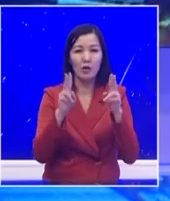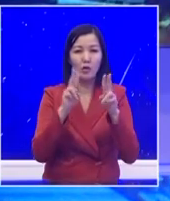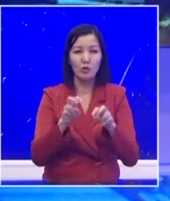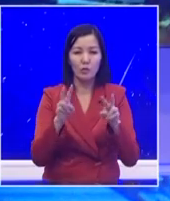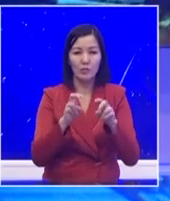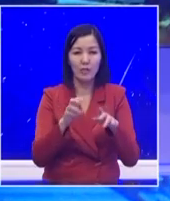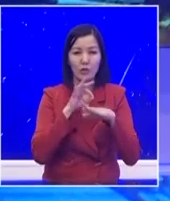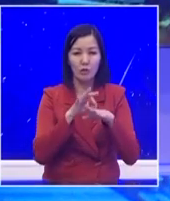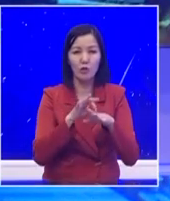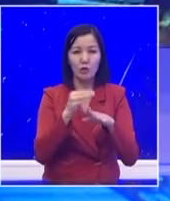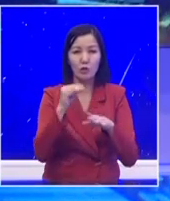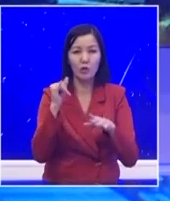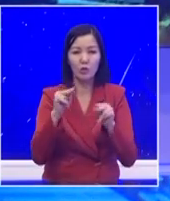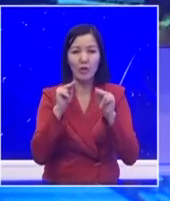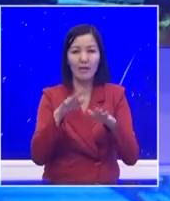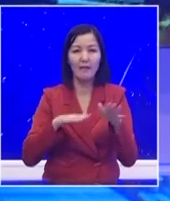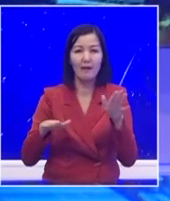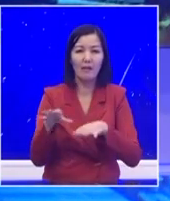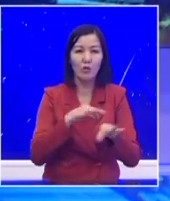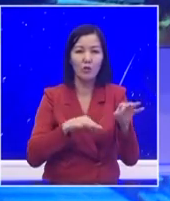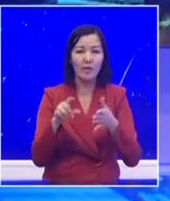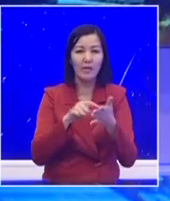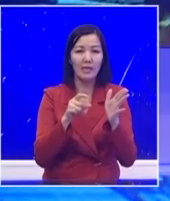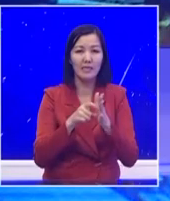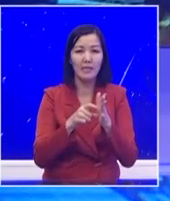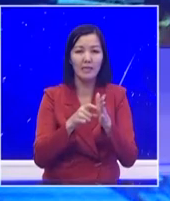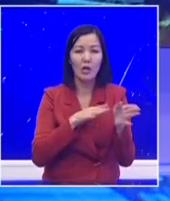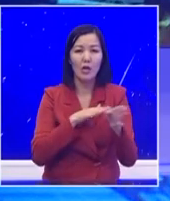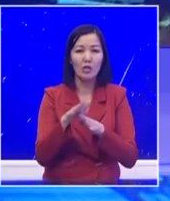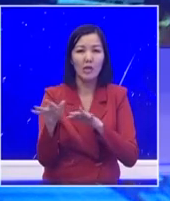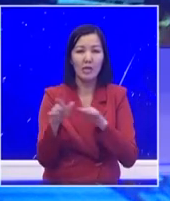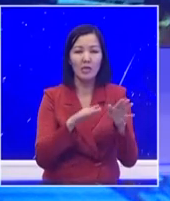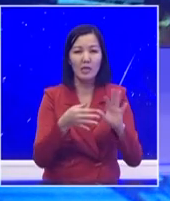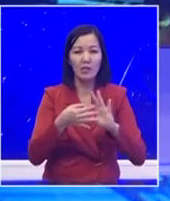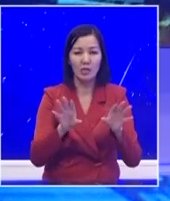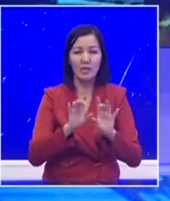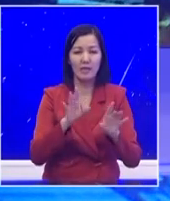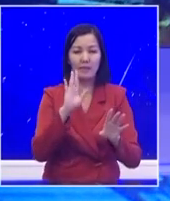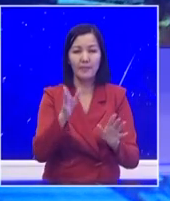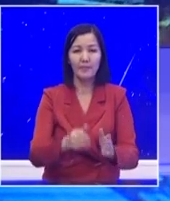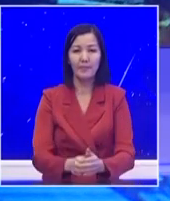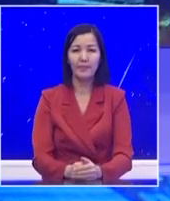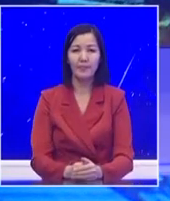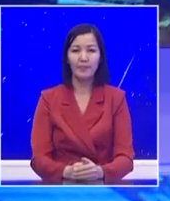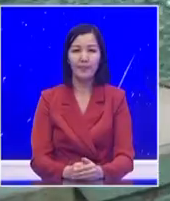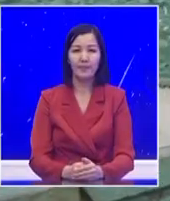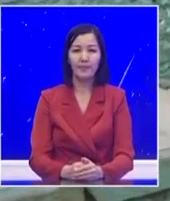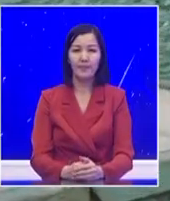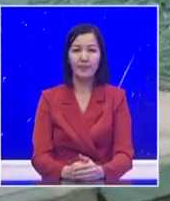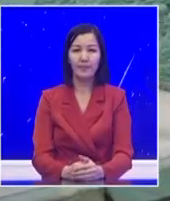жұмыстарын жүргізді. Жетісу адалдық алаңы жобалық кеңсесі аясында жүзеге асырылған шара жайлы сюжеттен көрейік.